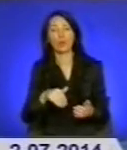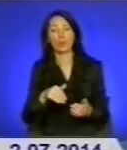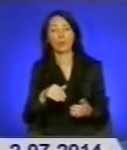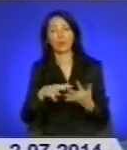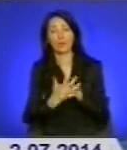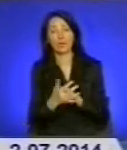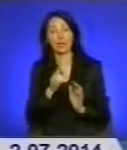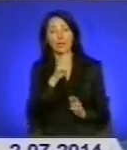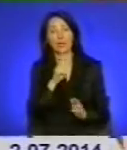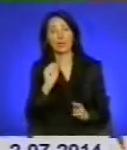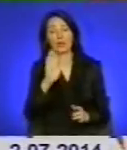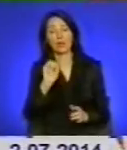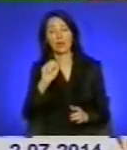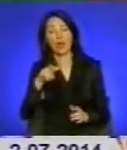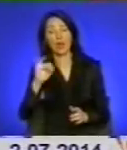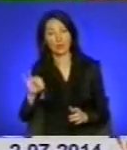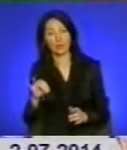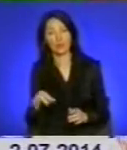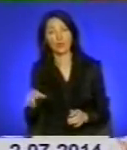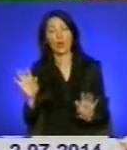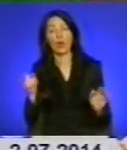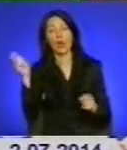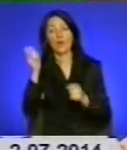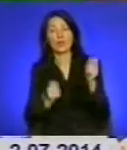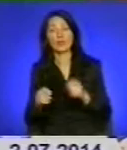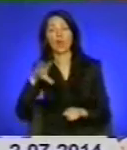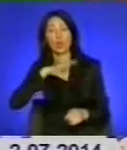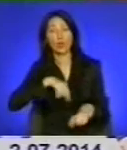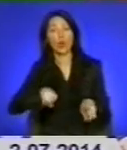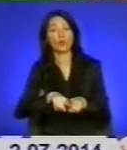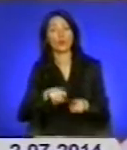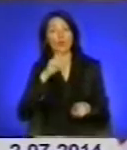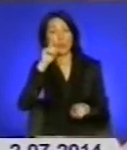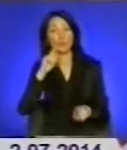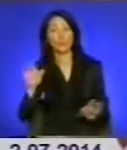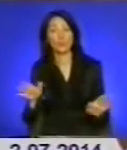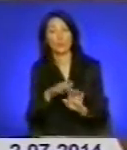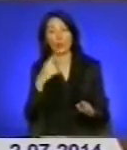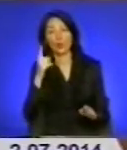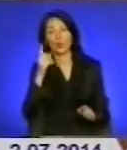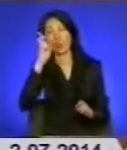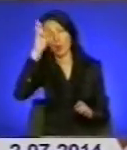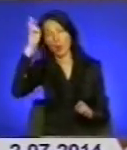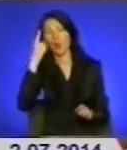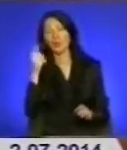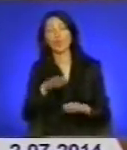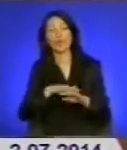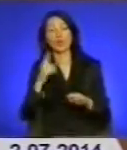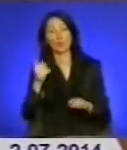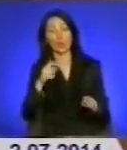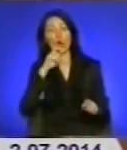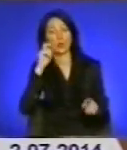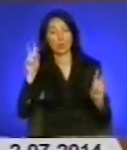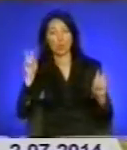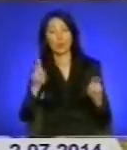підгаєччині фестиваль духовної та патріотичної пісні один Бог один народ одна Україна був започаткований з